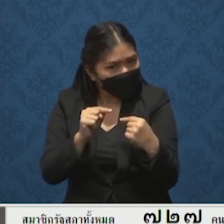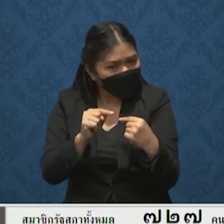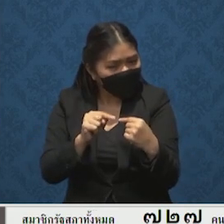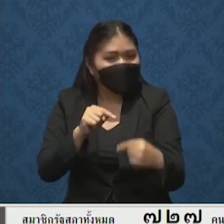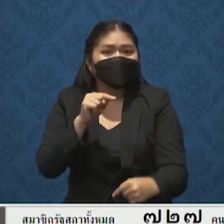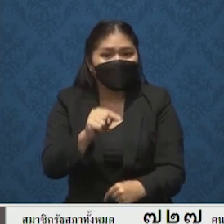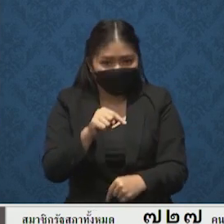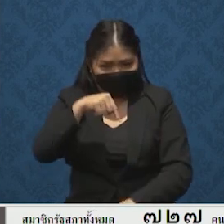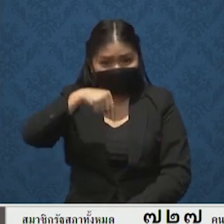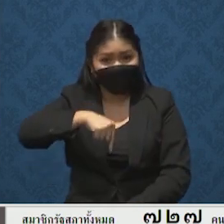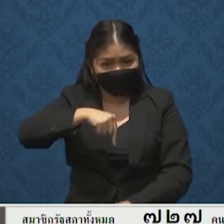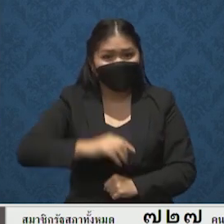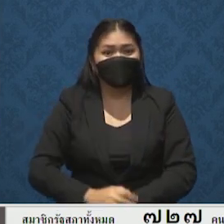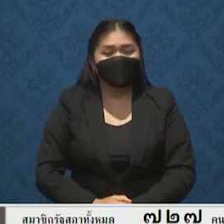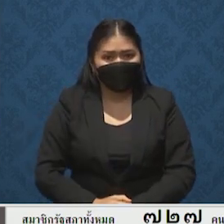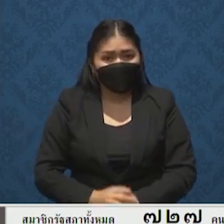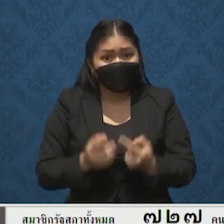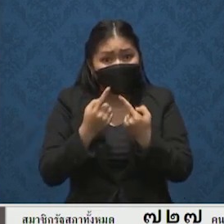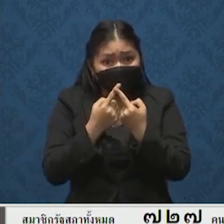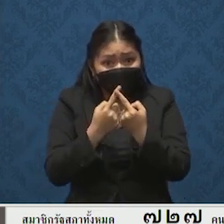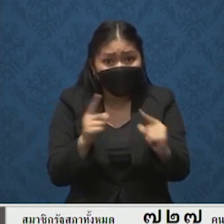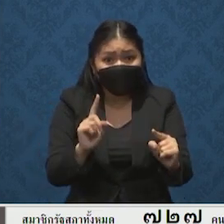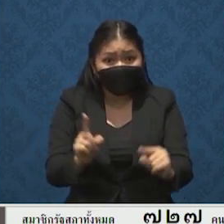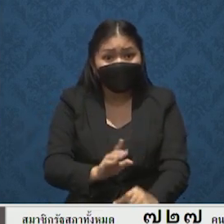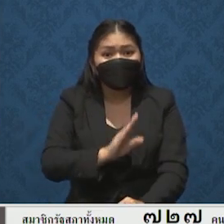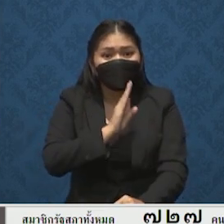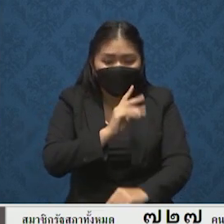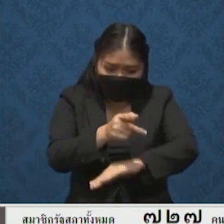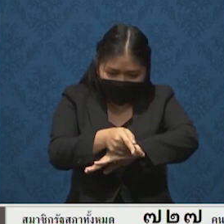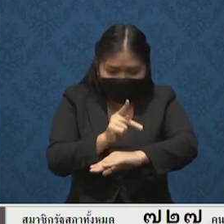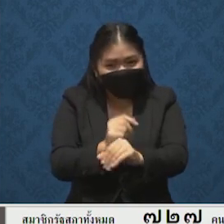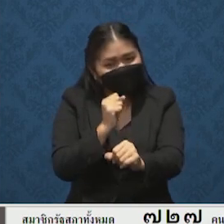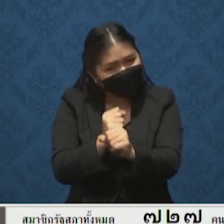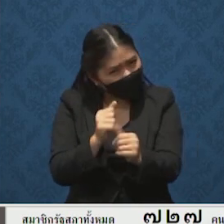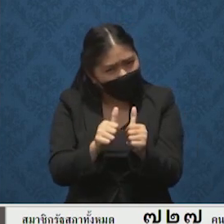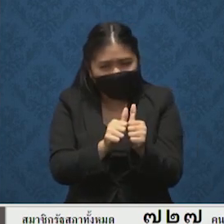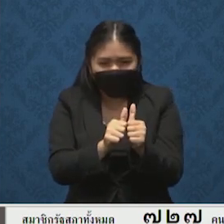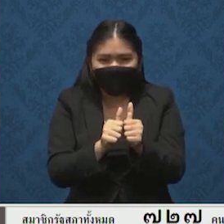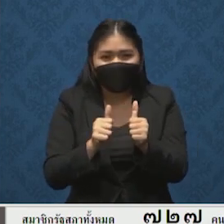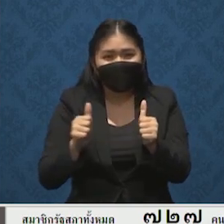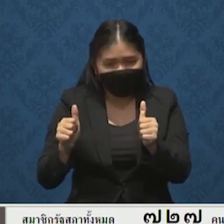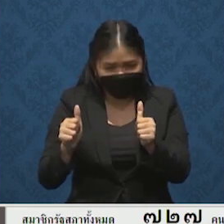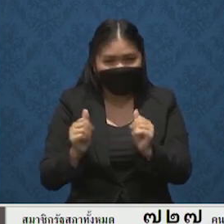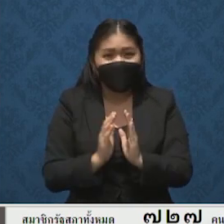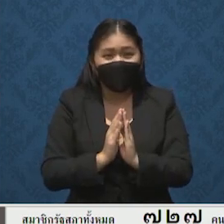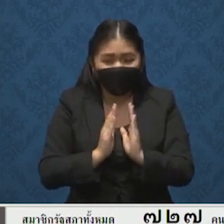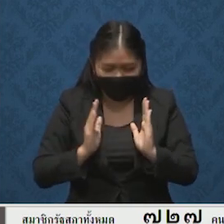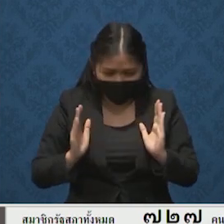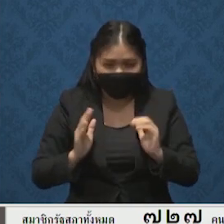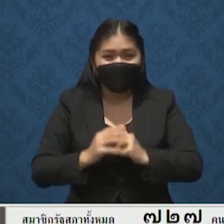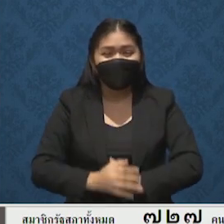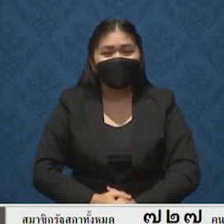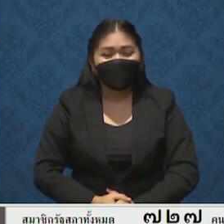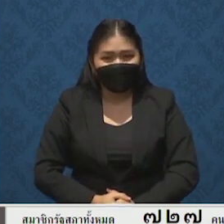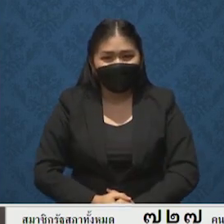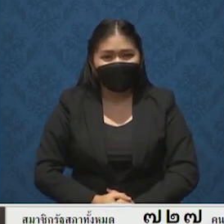อันทรงเกียรติตรงนี้แต่ท่านประธานก็ดำเนินการได้ดีเยี่ยมมากแล้วนะครับขอบพระคุณมากครับท่านประธาน ครับขอบ